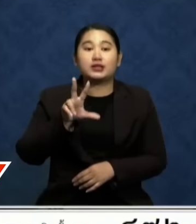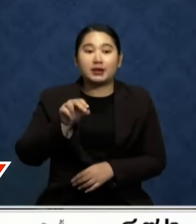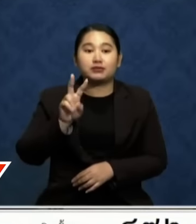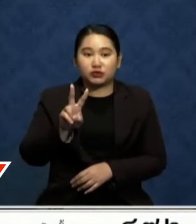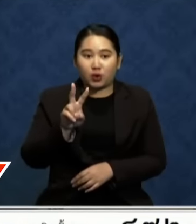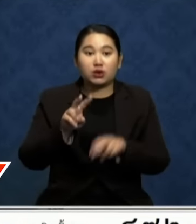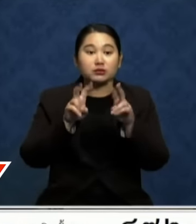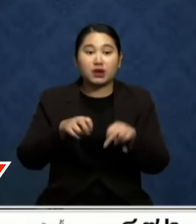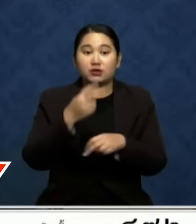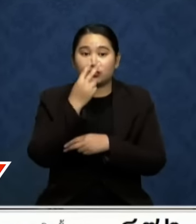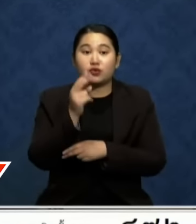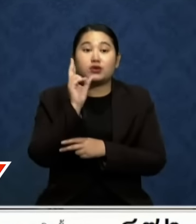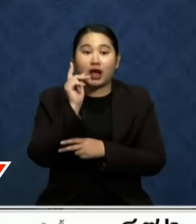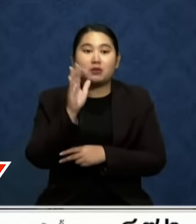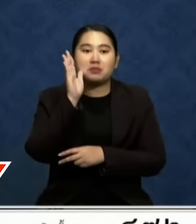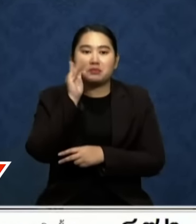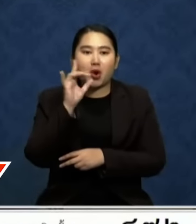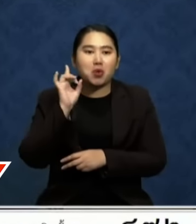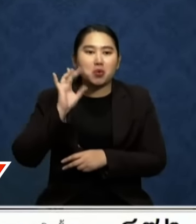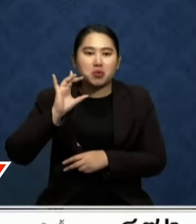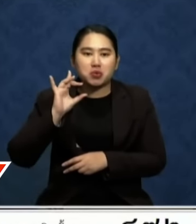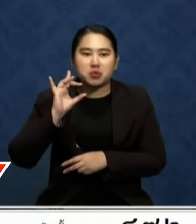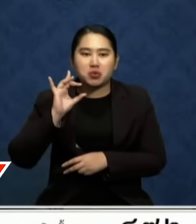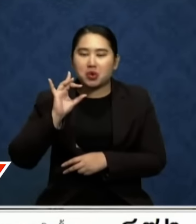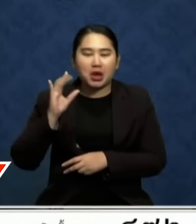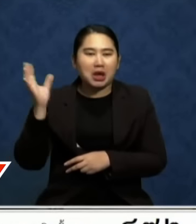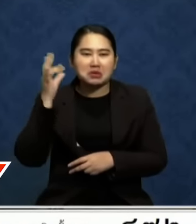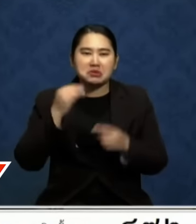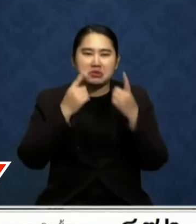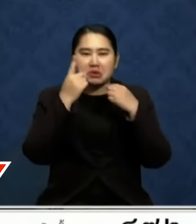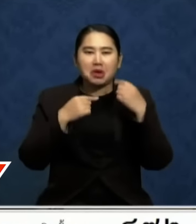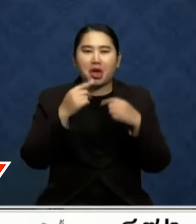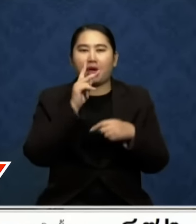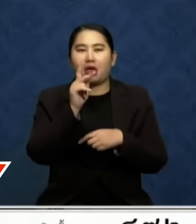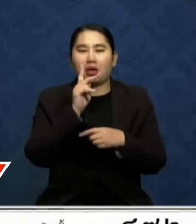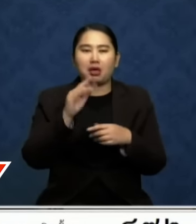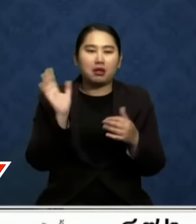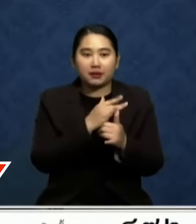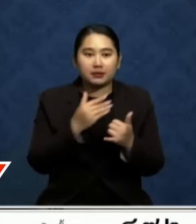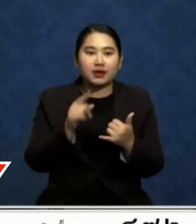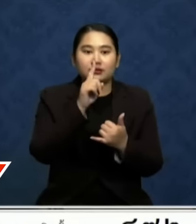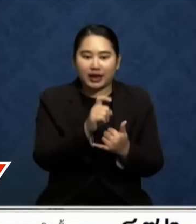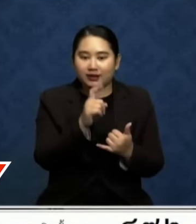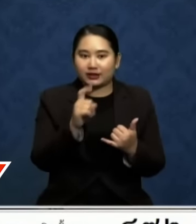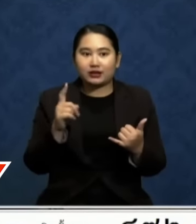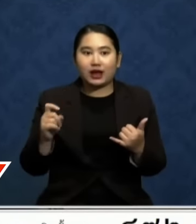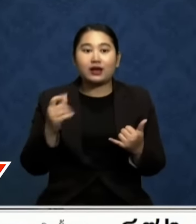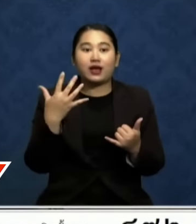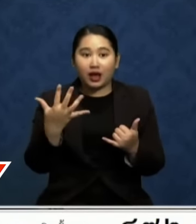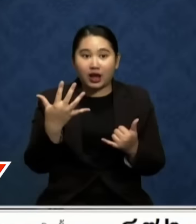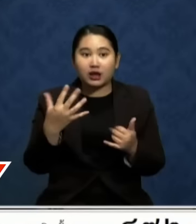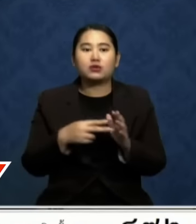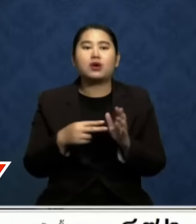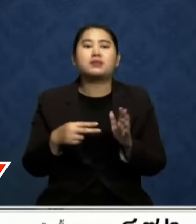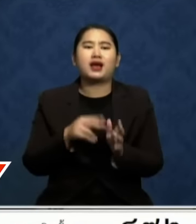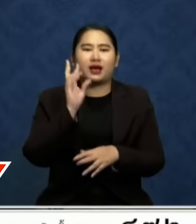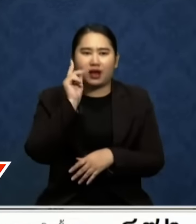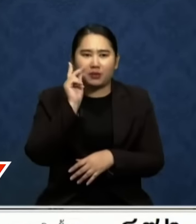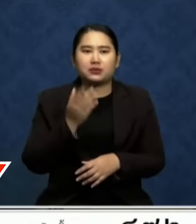ค่ะพ่อโหดอ้างคลั่งเสียงเด็กร้องทำร้ายลูกจนตาย5ศพนี่แค่ข่าวส่วนหนึ่งนะค